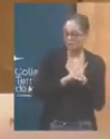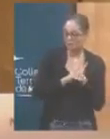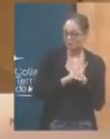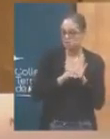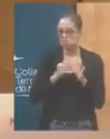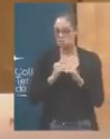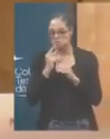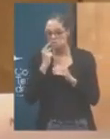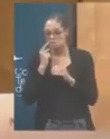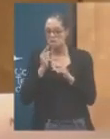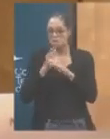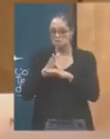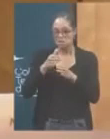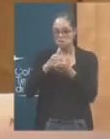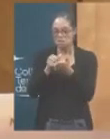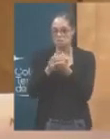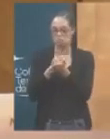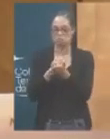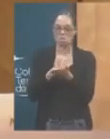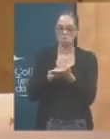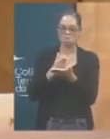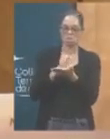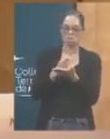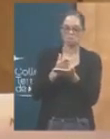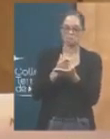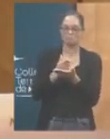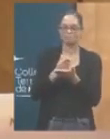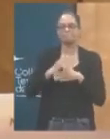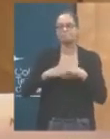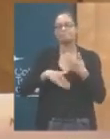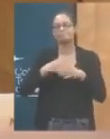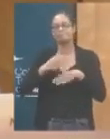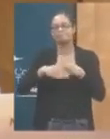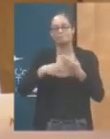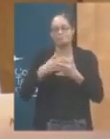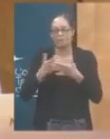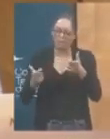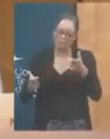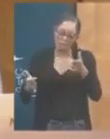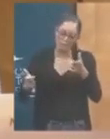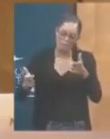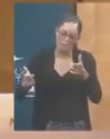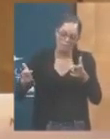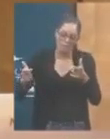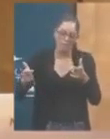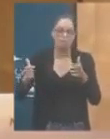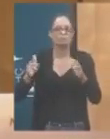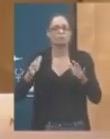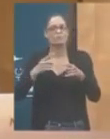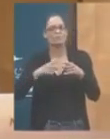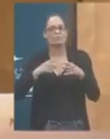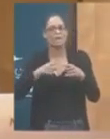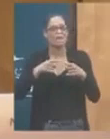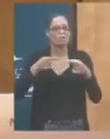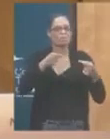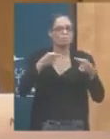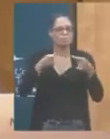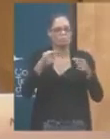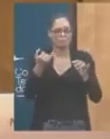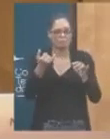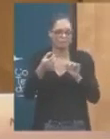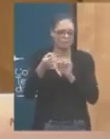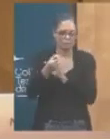hésitaient à les inscrire. Donc il a fallu tout un travail de redressement. Je ne vais pas vous prendre le détail des conflits qui ont eu lieu juste